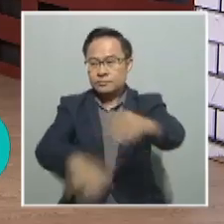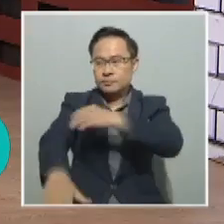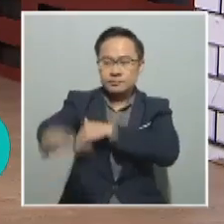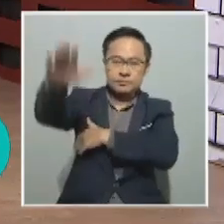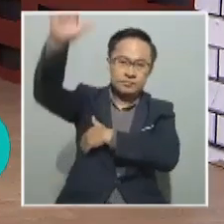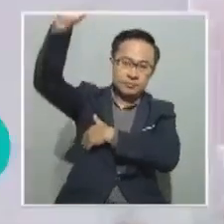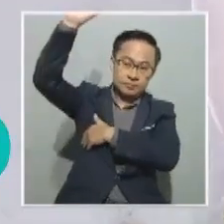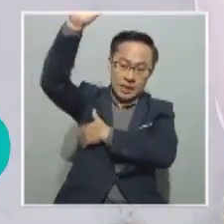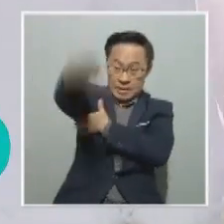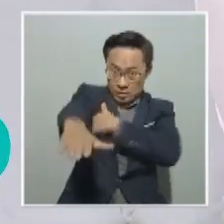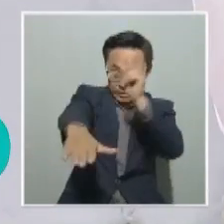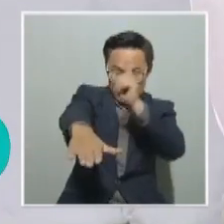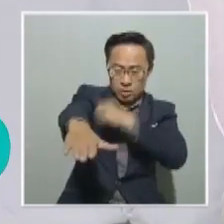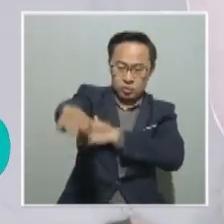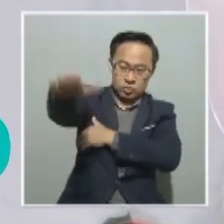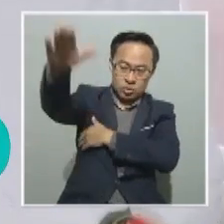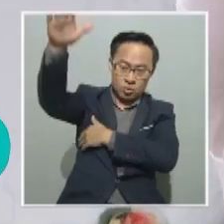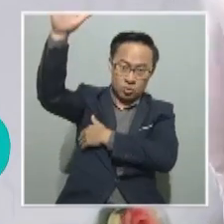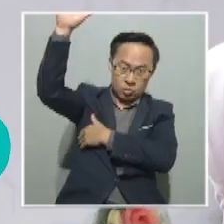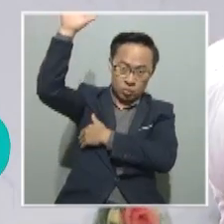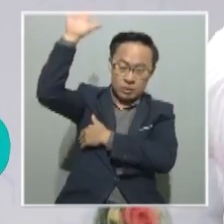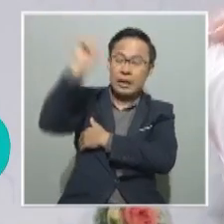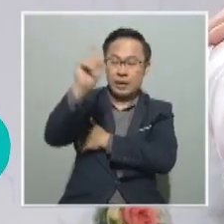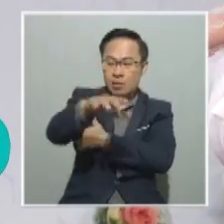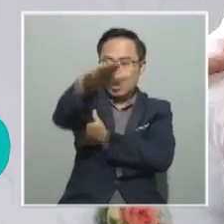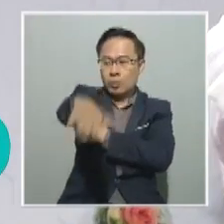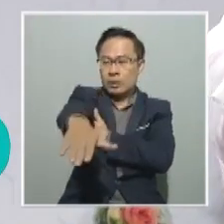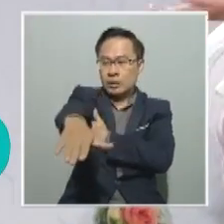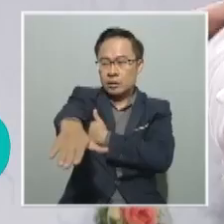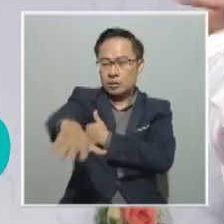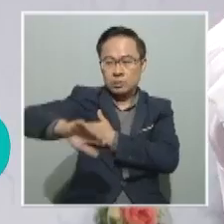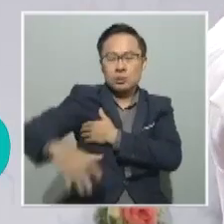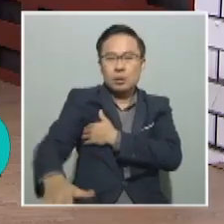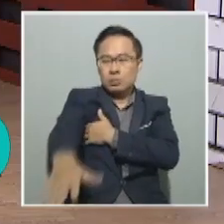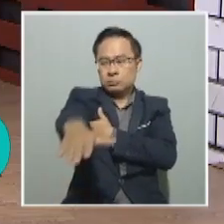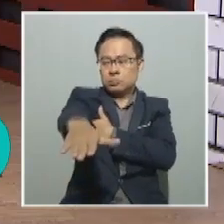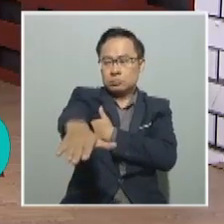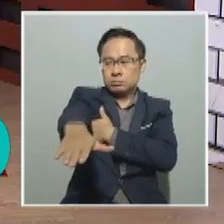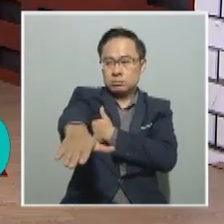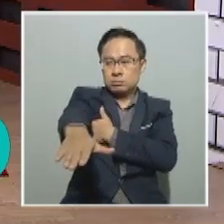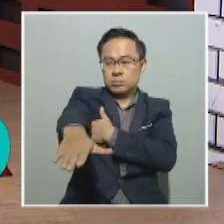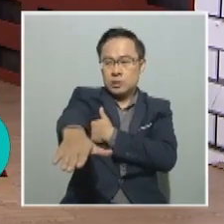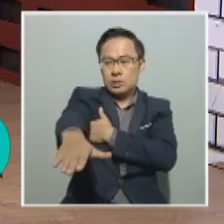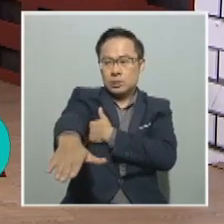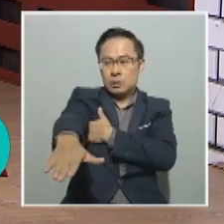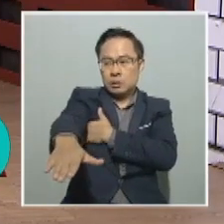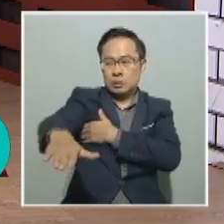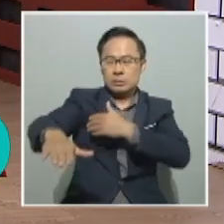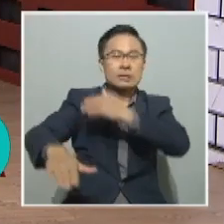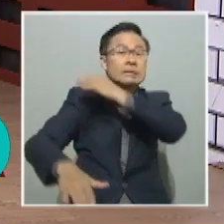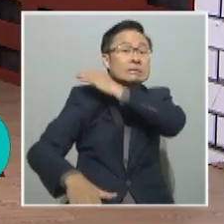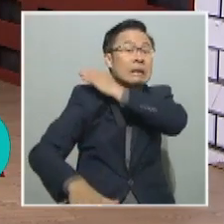แล้วก็ขึ้นมาด้านบนอย่างนี ้ครับ บางคนเขาจะยกได้แค่นี ้ มีคนยกได้แค่นี้เหรอ ไหล ม ันติ ดแสดงว่ามันติดทางด้าน